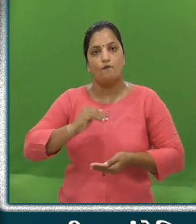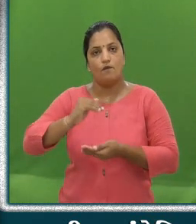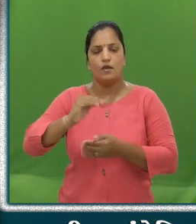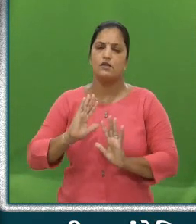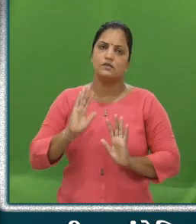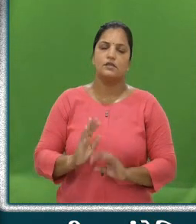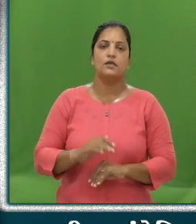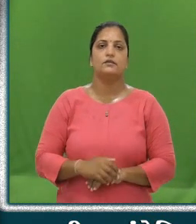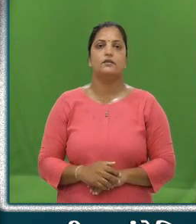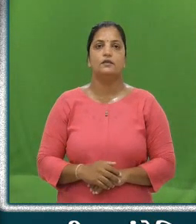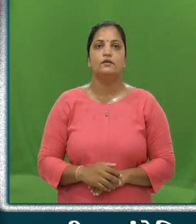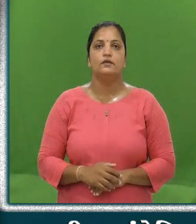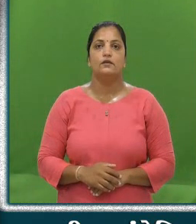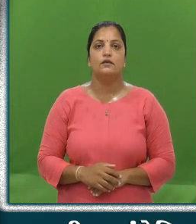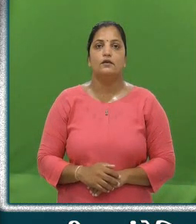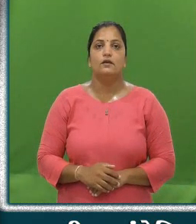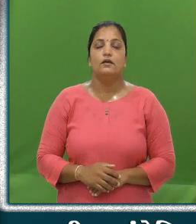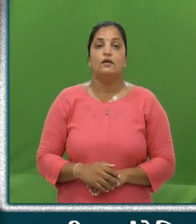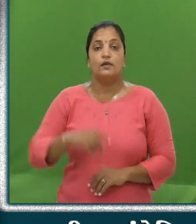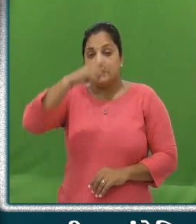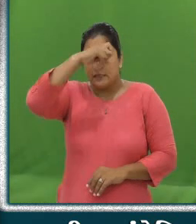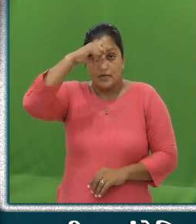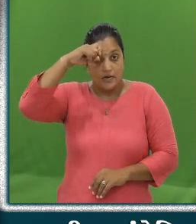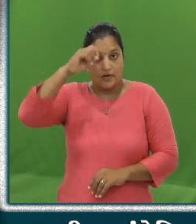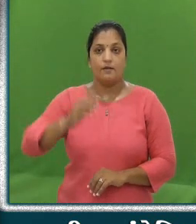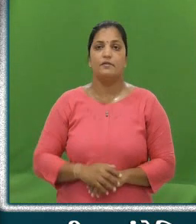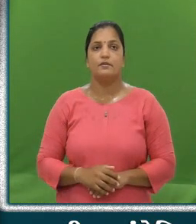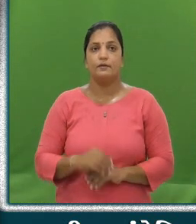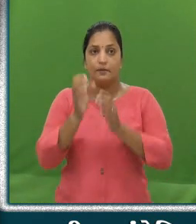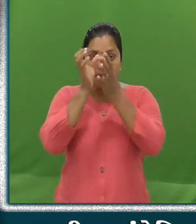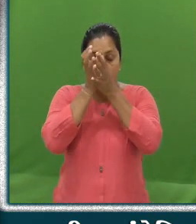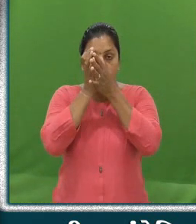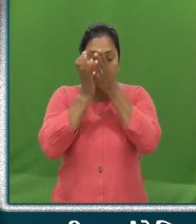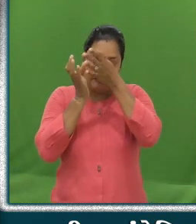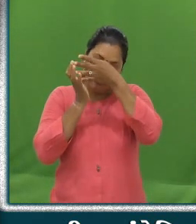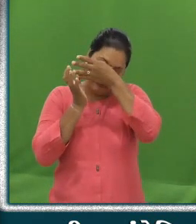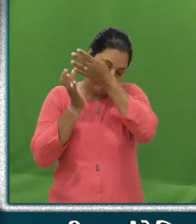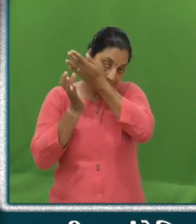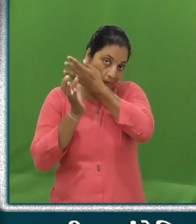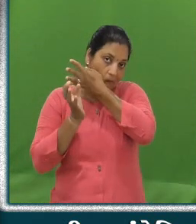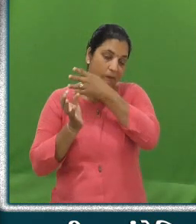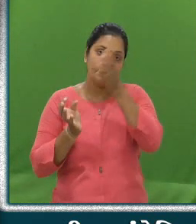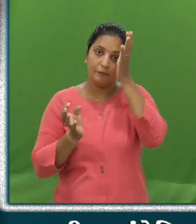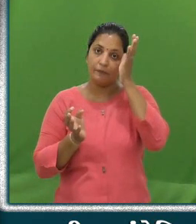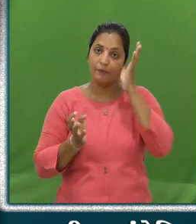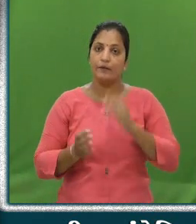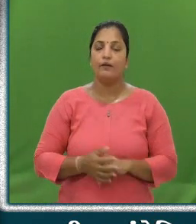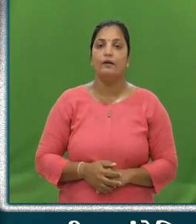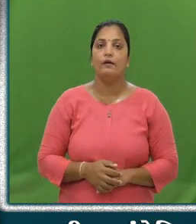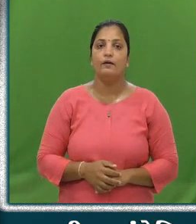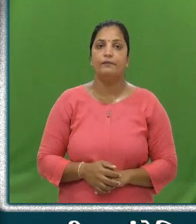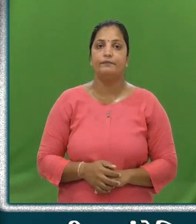થતો હોય છે એટલે ઉનાળા દરમિયાન જે આ રીતે જે આ કાચબા જે હોય છે એ કાચબા